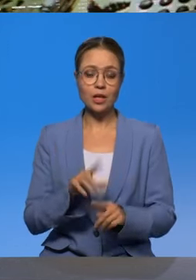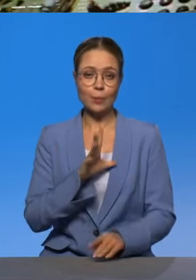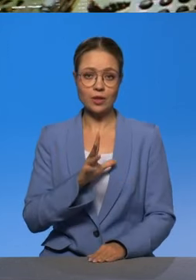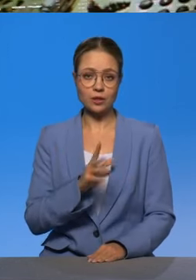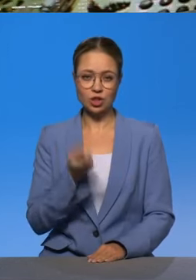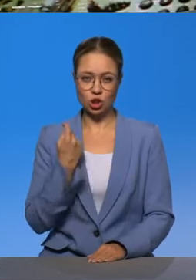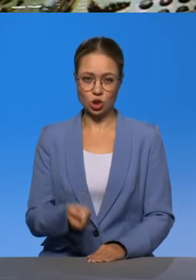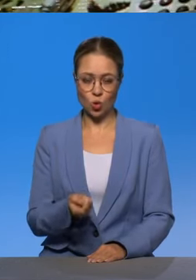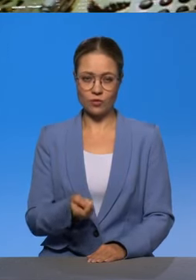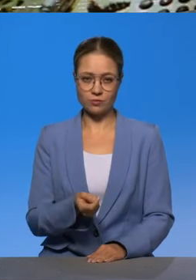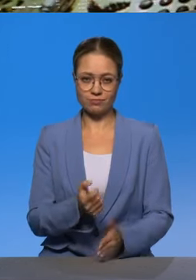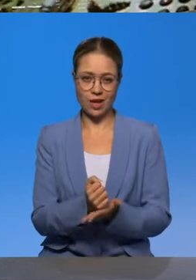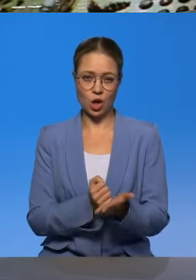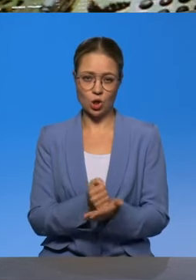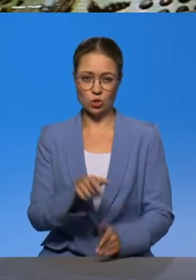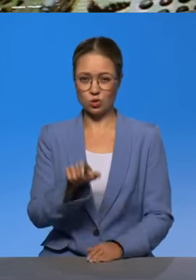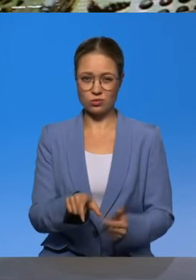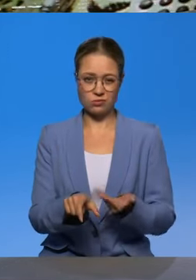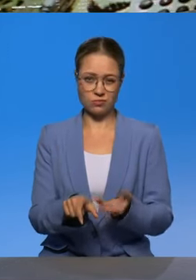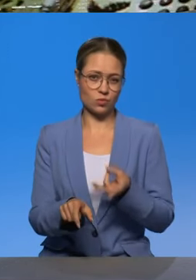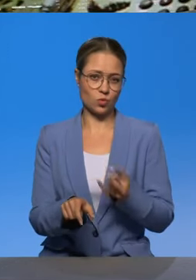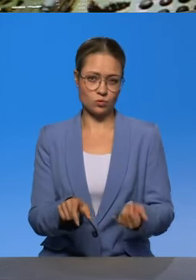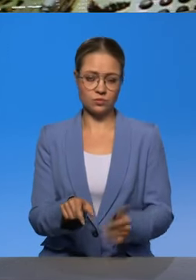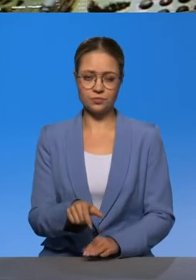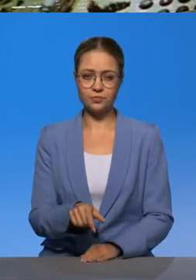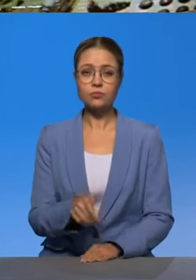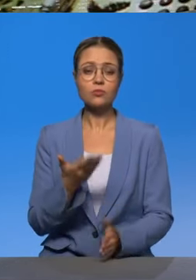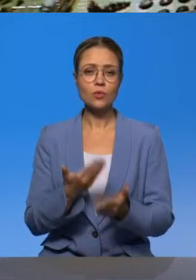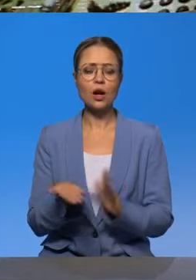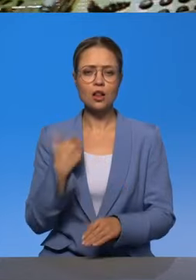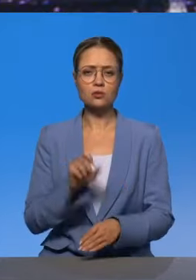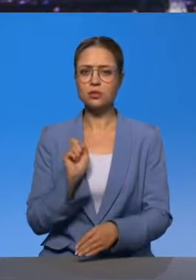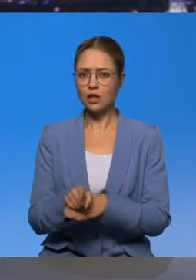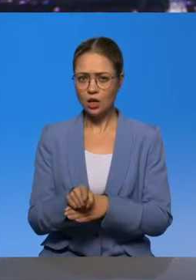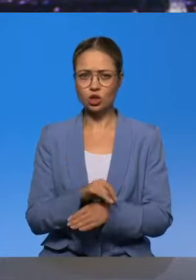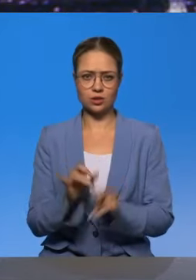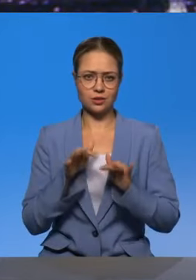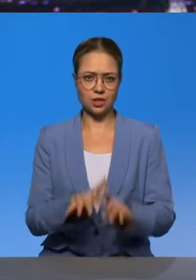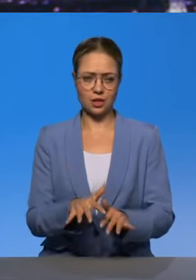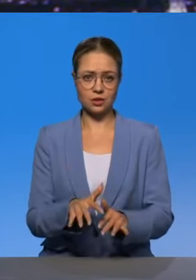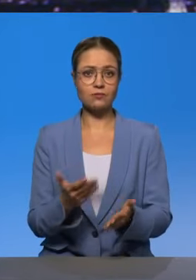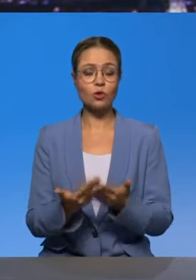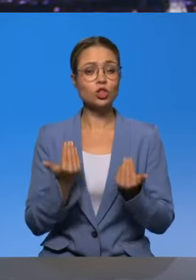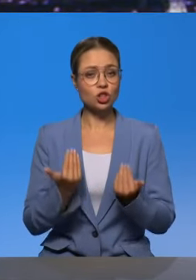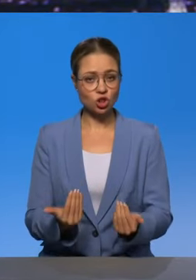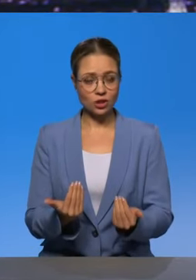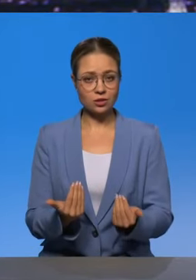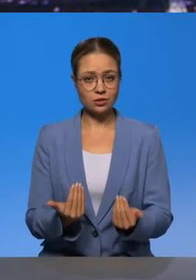и смотрели, то есть, что можно было, главное, просто поставил задачу, делают. То сейчас такими